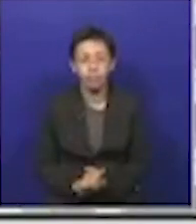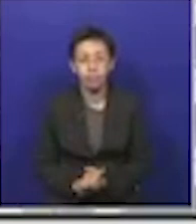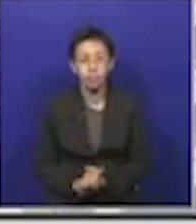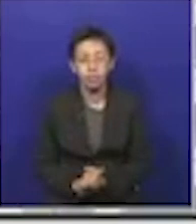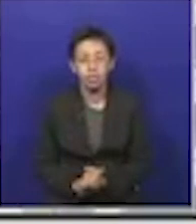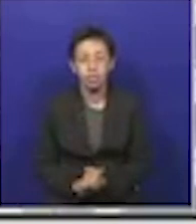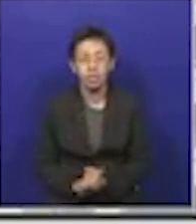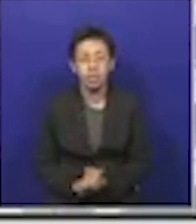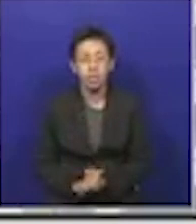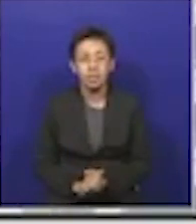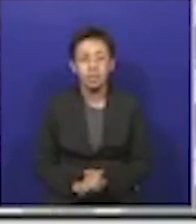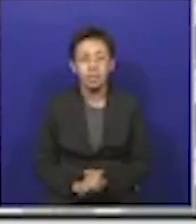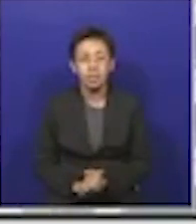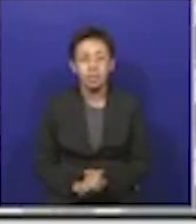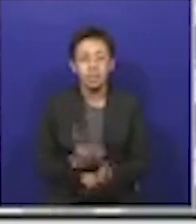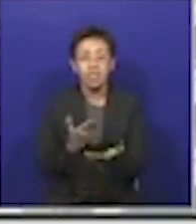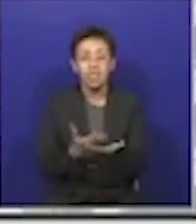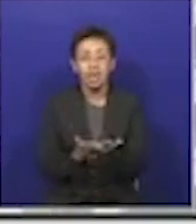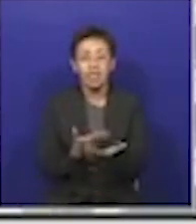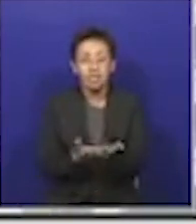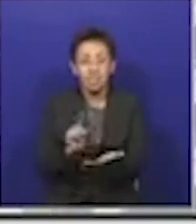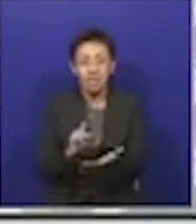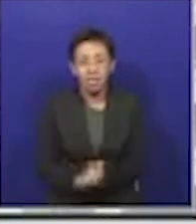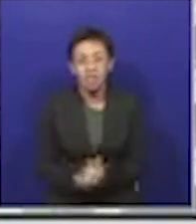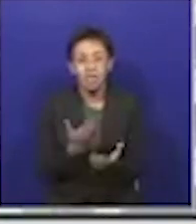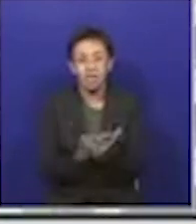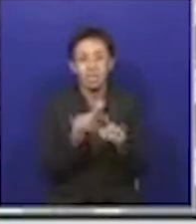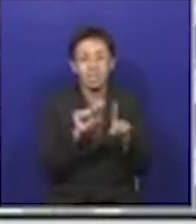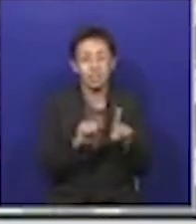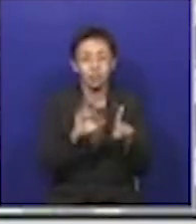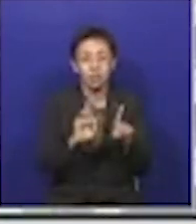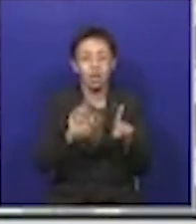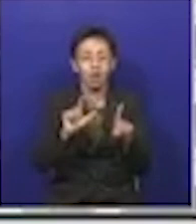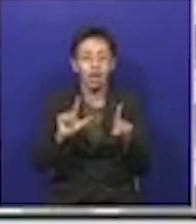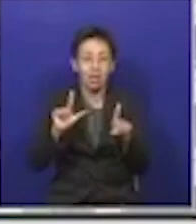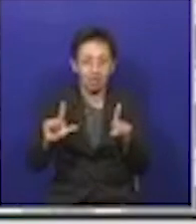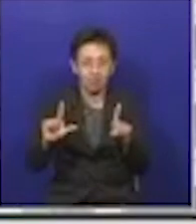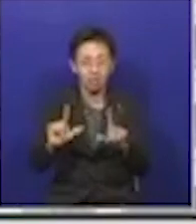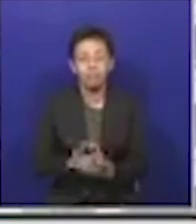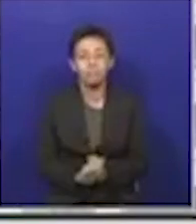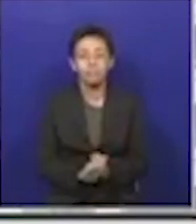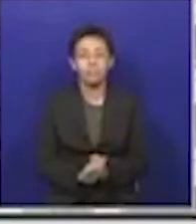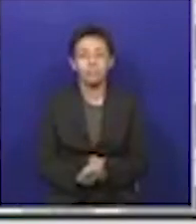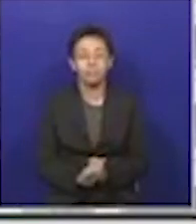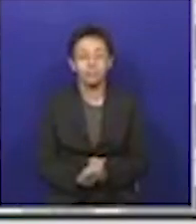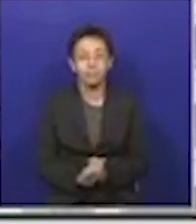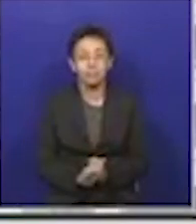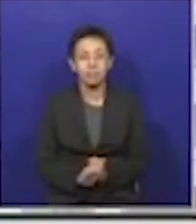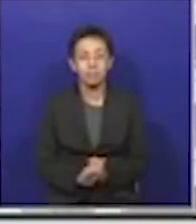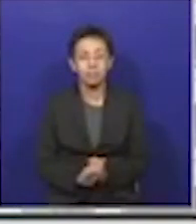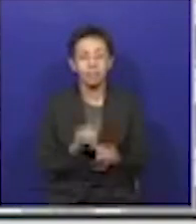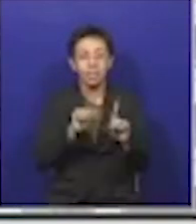จะเรียกว่าอะไรก็แล้วแต่นะแต่วงเงินที่จะใช้คือ 1.9 ล้านล้านฮะเท่